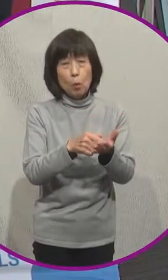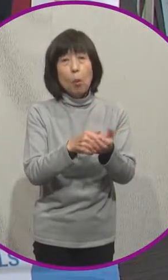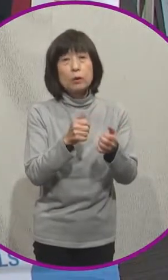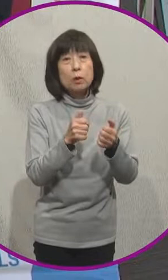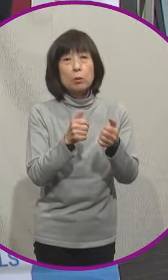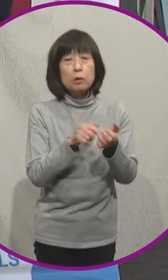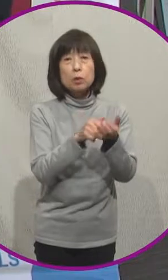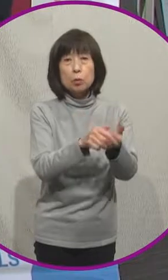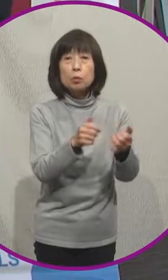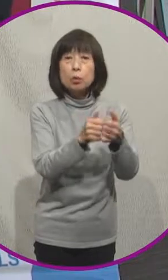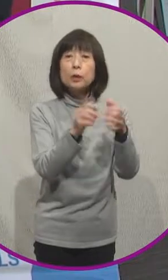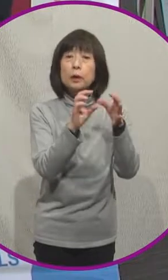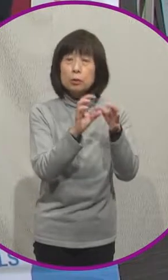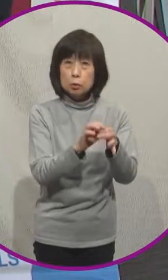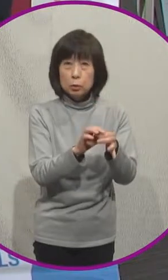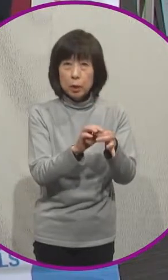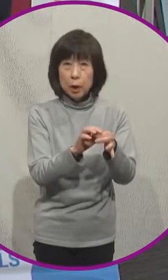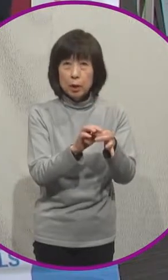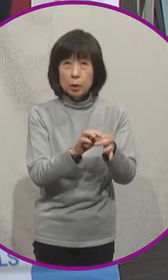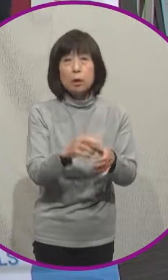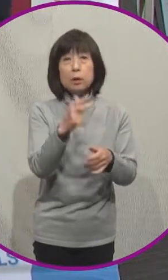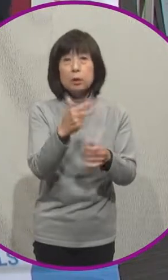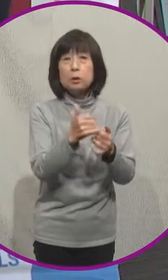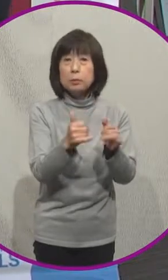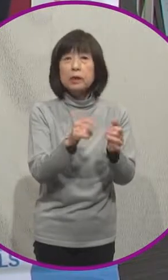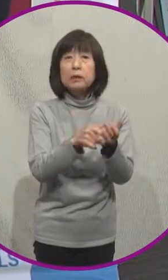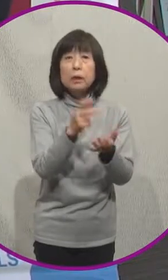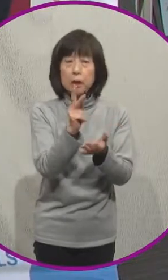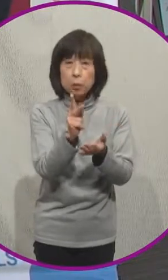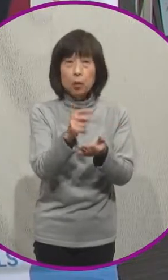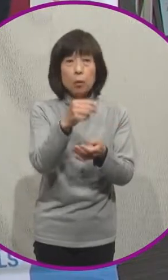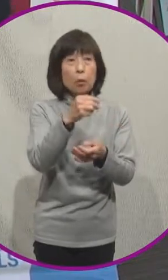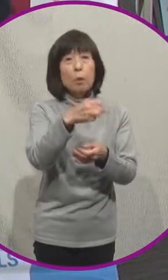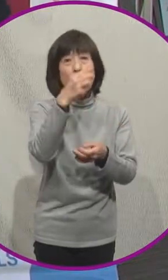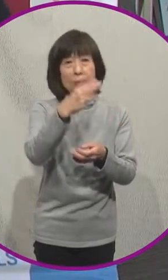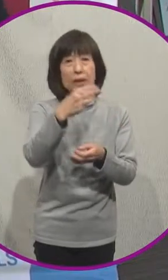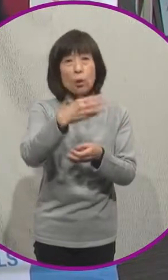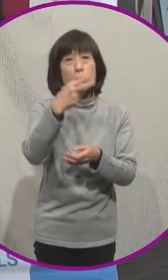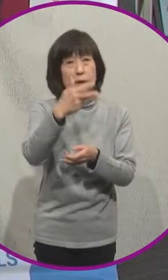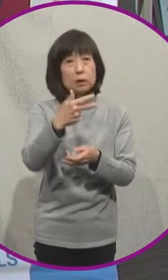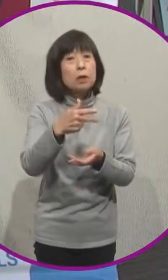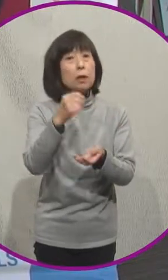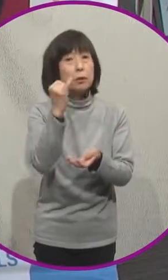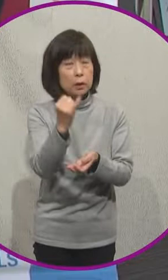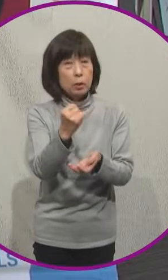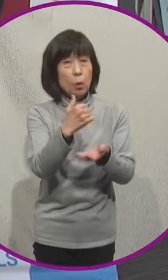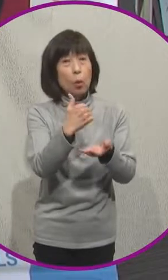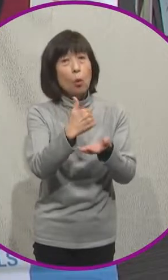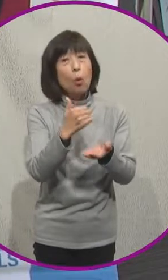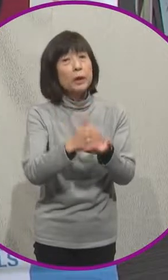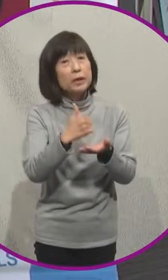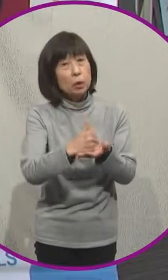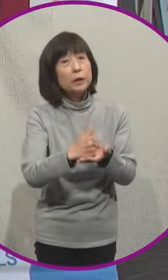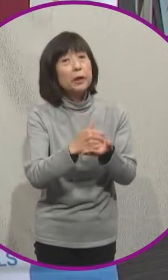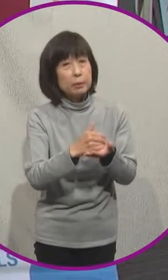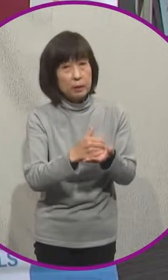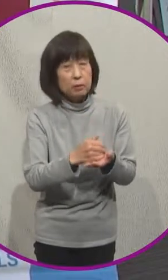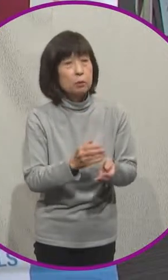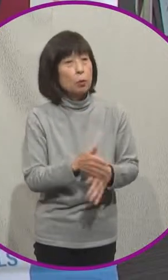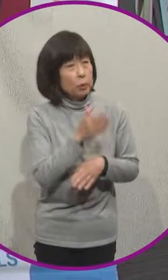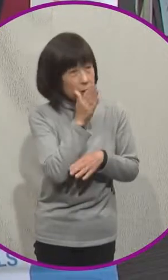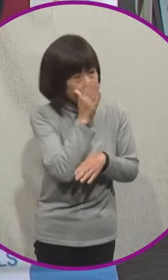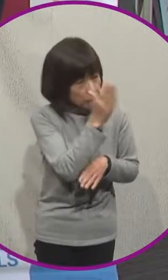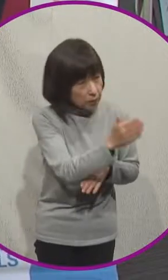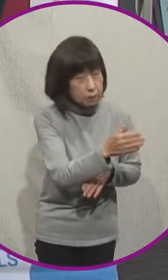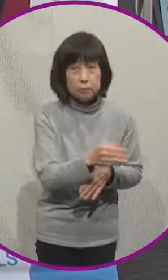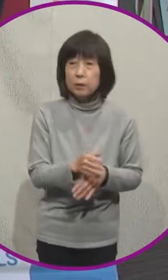市民税課の三好さんにお話を伺います三好さんよろしくお願いしますお願いします今年も市県民税申告